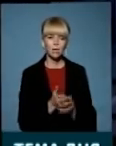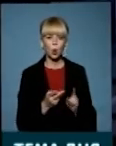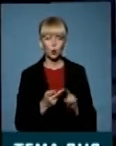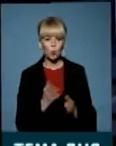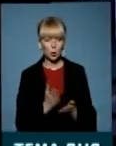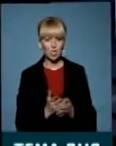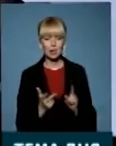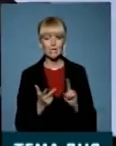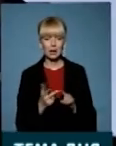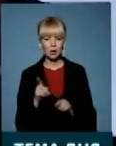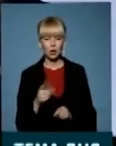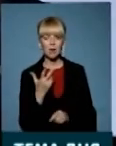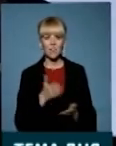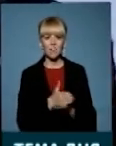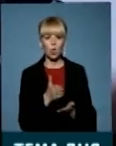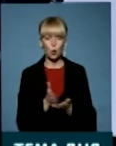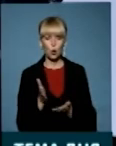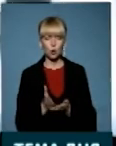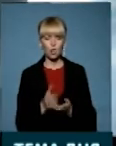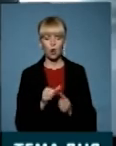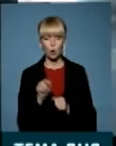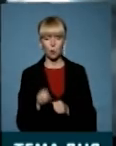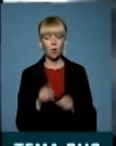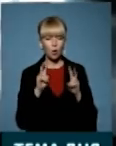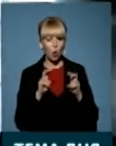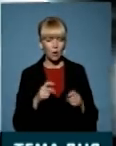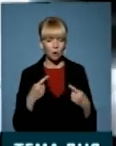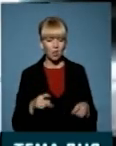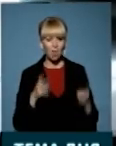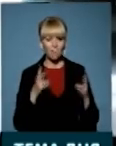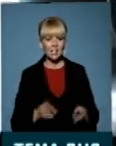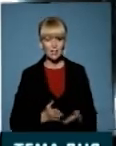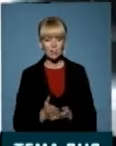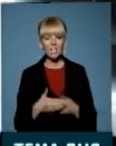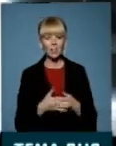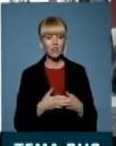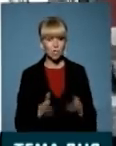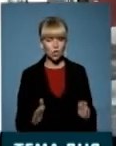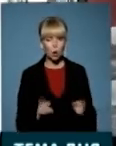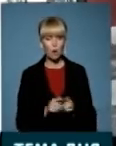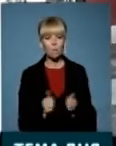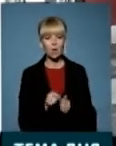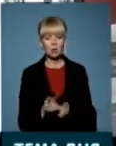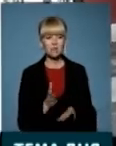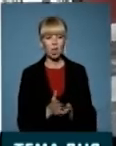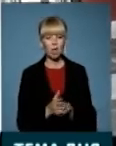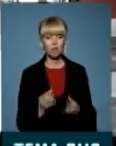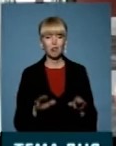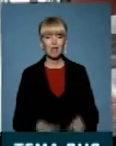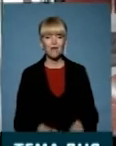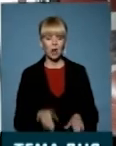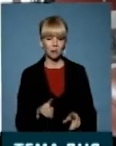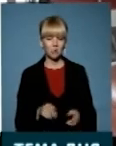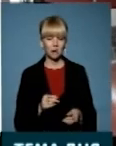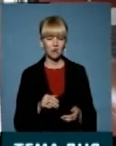другий є і третій туди. 3 виходи, кроме цього є. Оглядаємо інший аварійний вихід. Двері відчинені, однак біля них знаходиться диван. Він